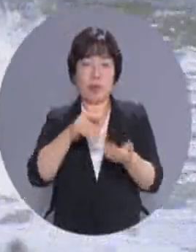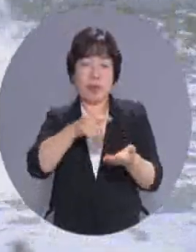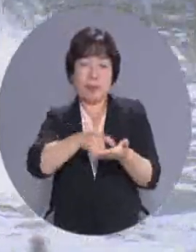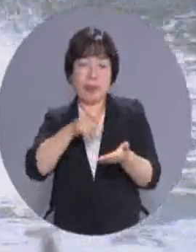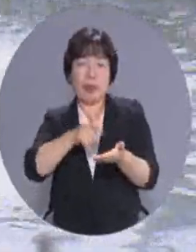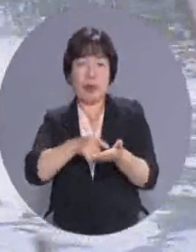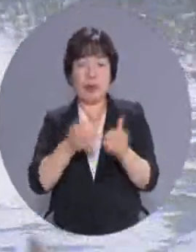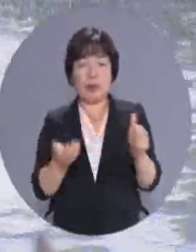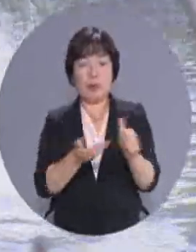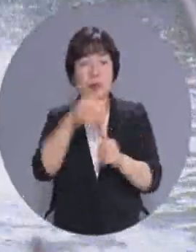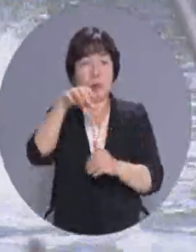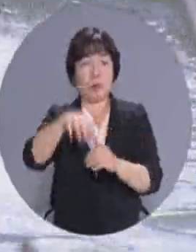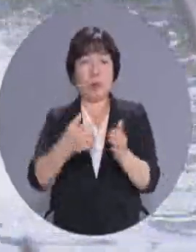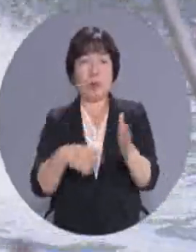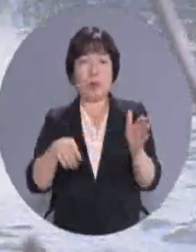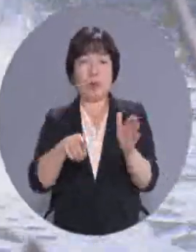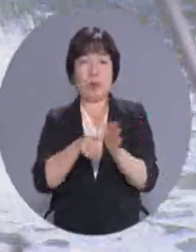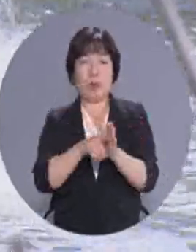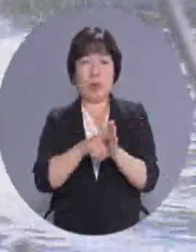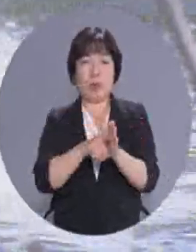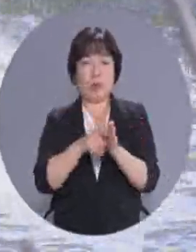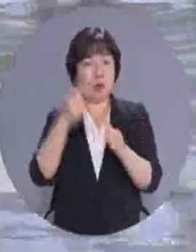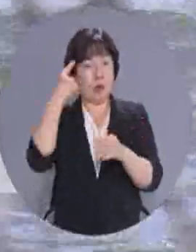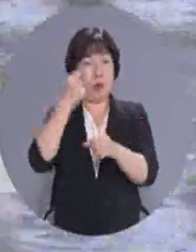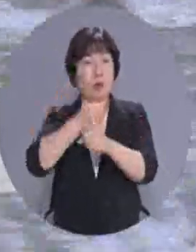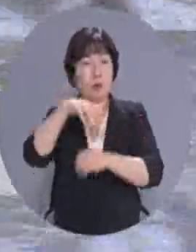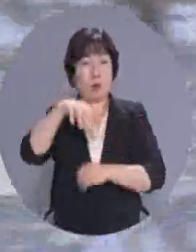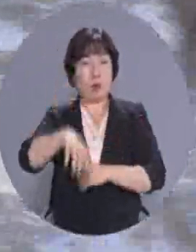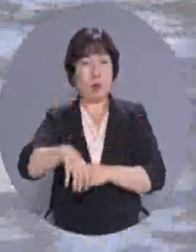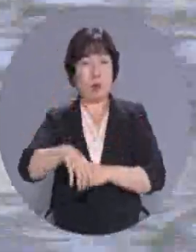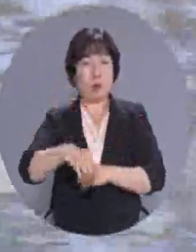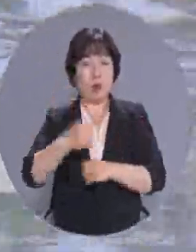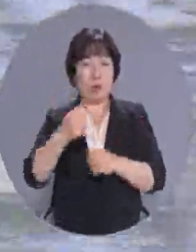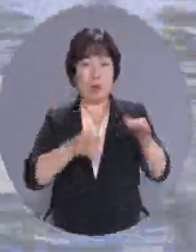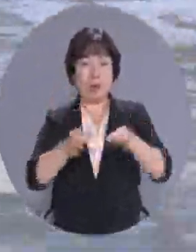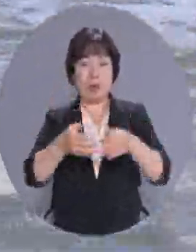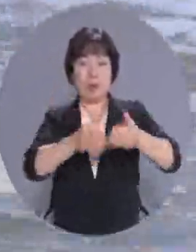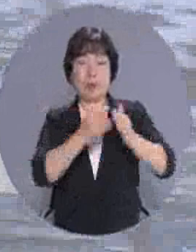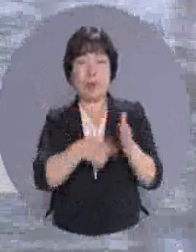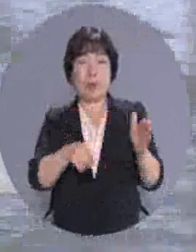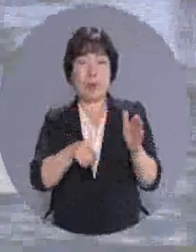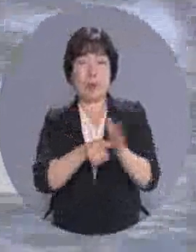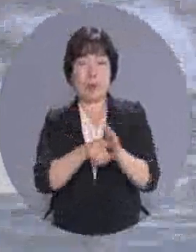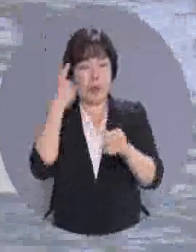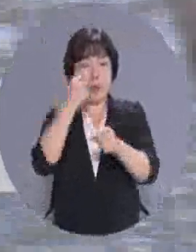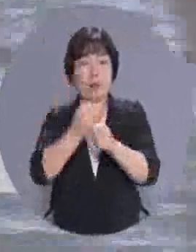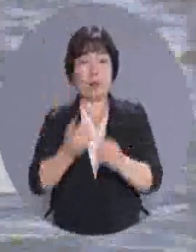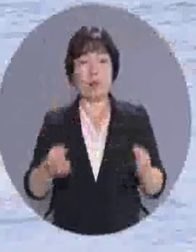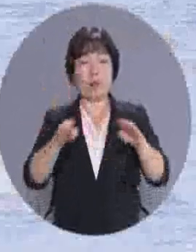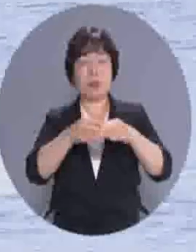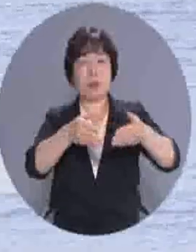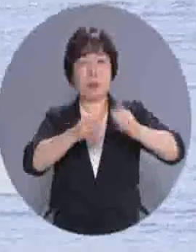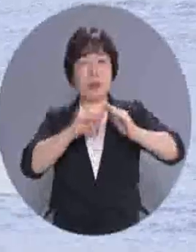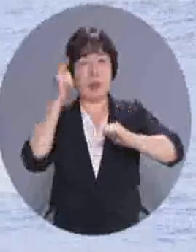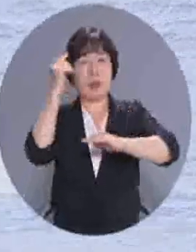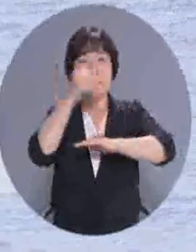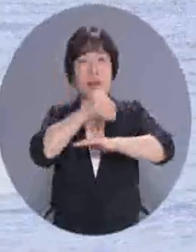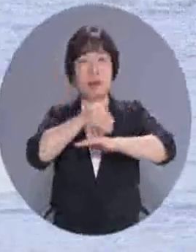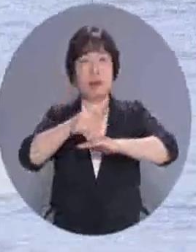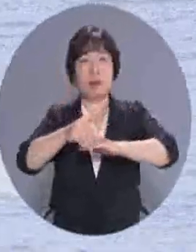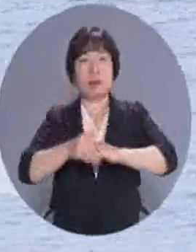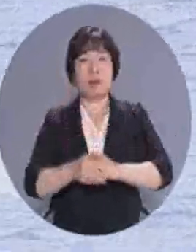친환경 새우 양식을 위한 우량 종자 생산 연구와 창업 귀여 교육을 위한 연구 시설 등을 건립할